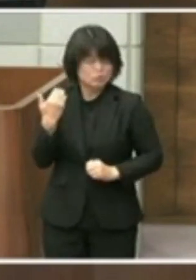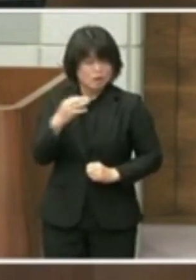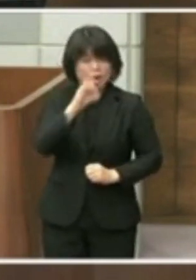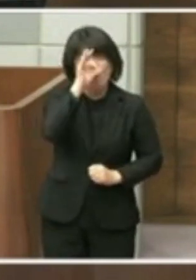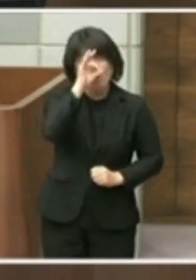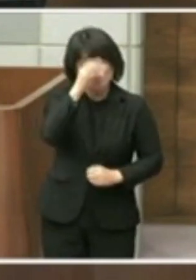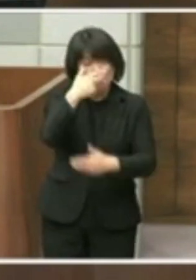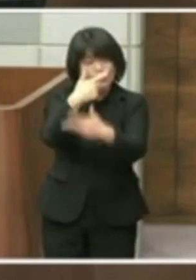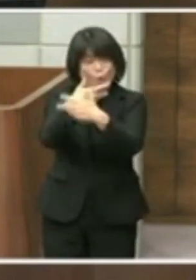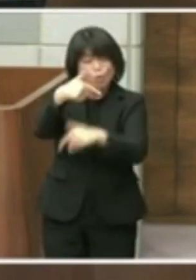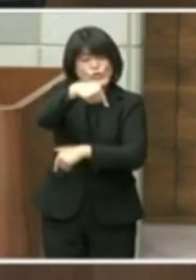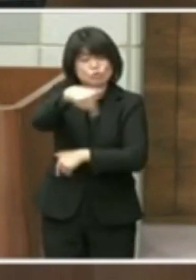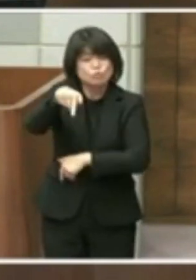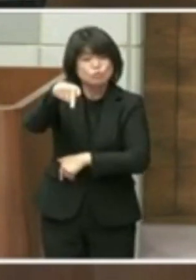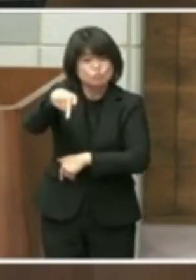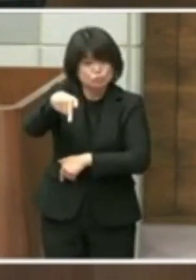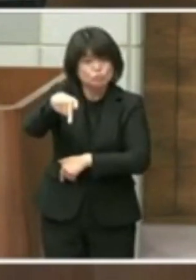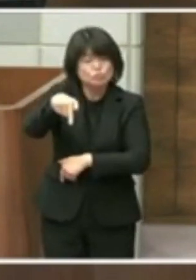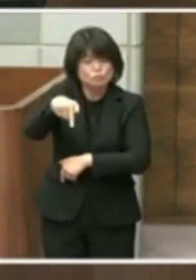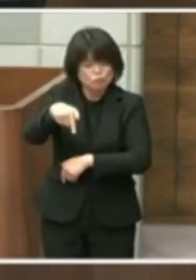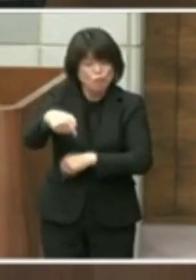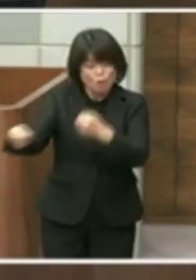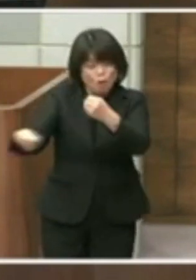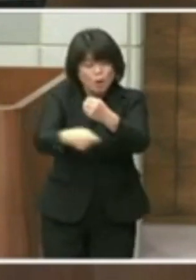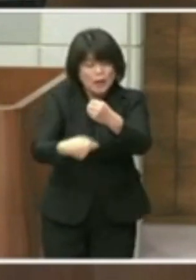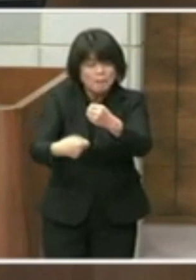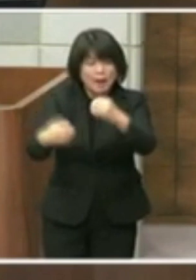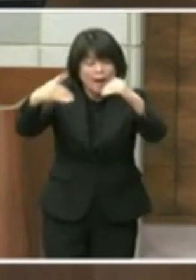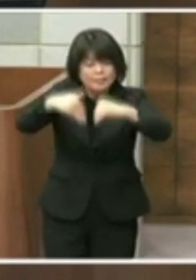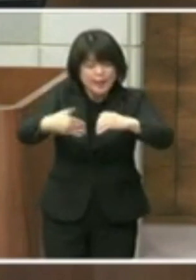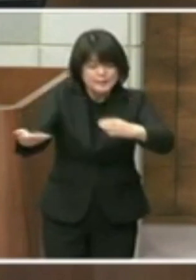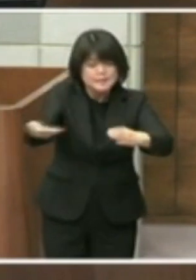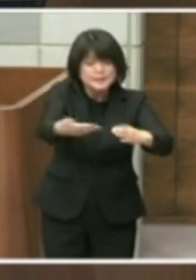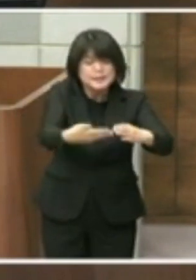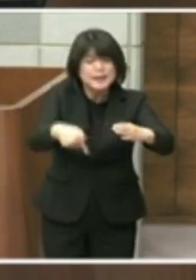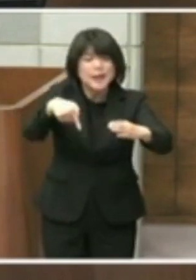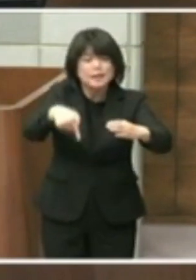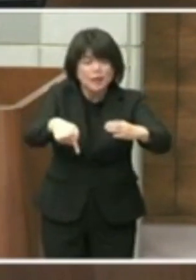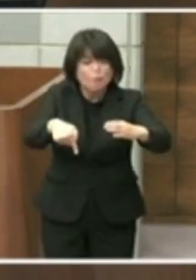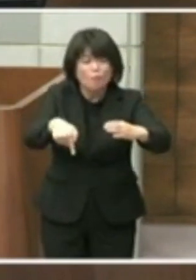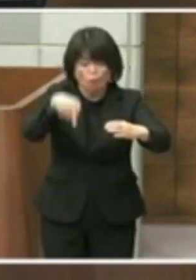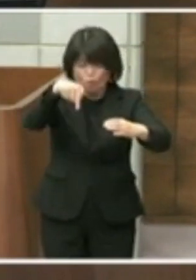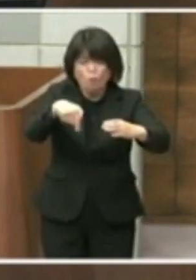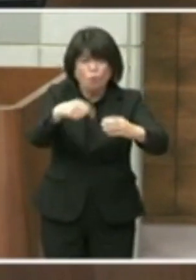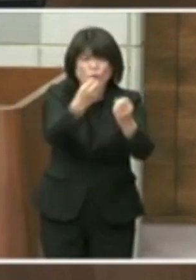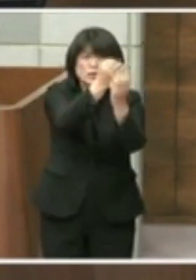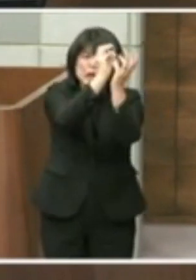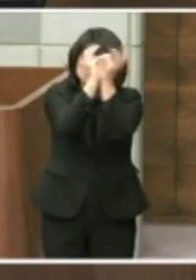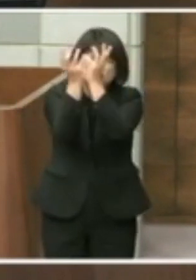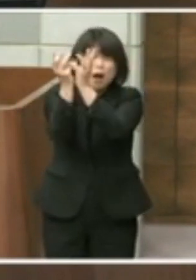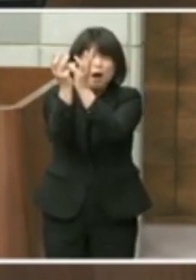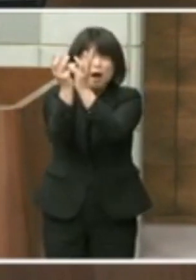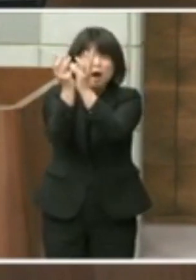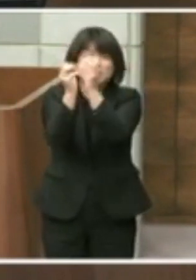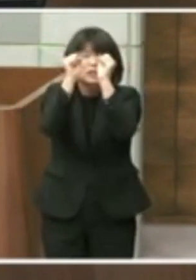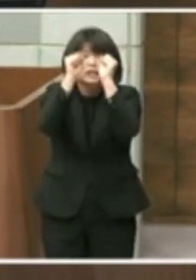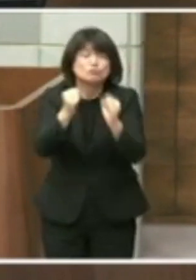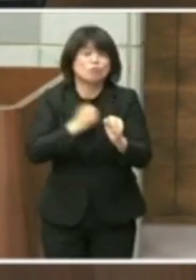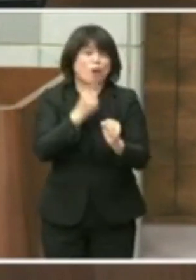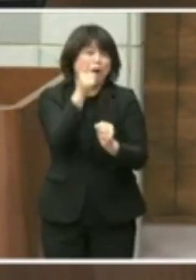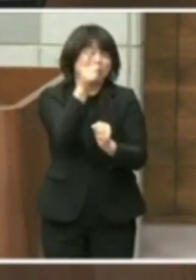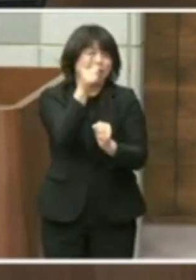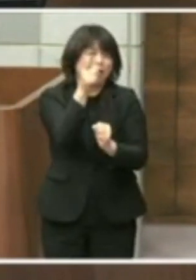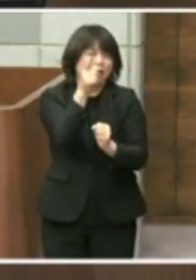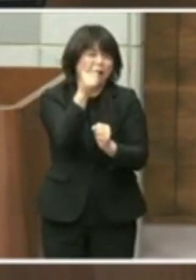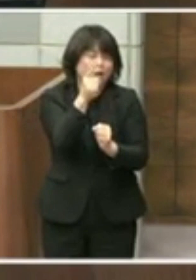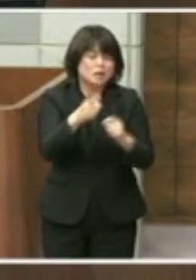保北部の鎌谷池でも首赤ツヤ髪切りが道地の桜に寄生していることが確認され、